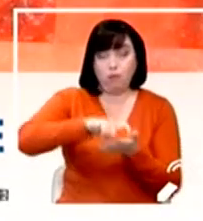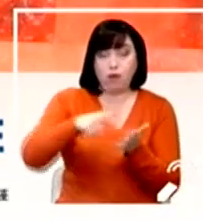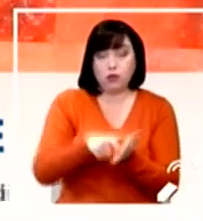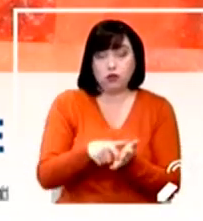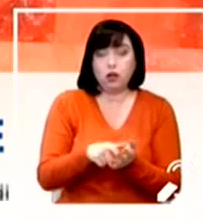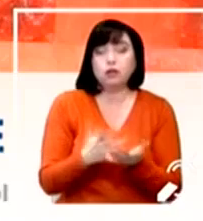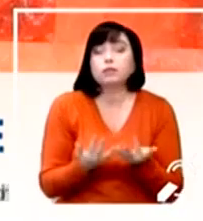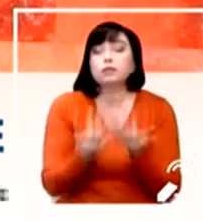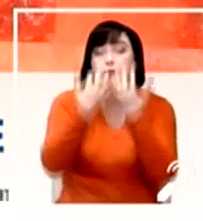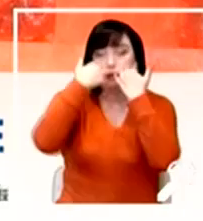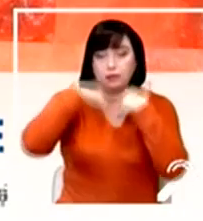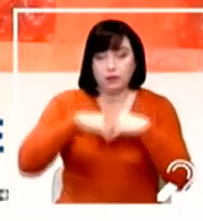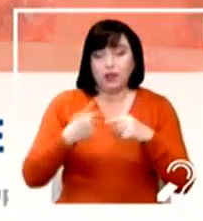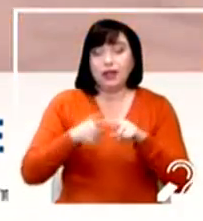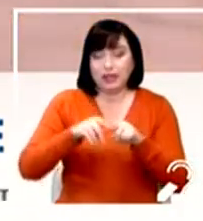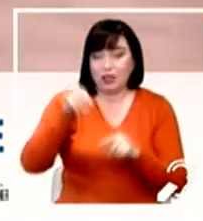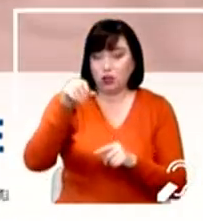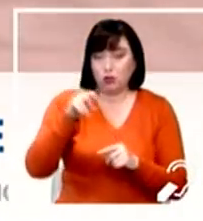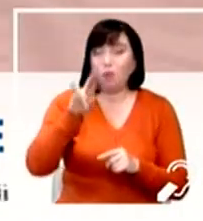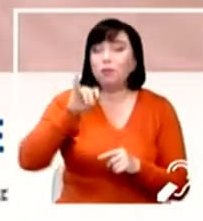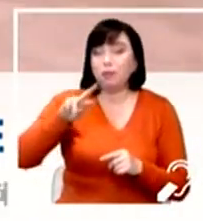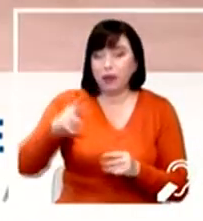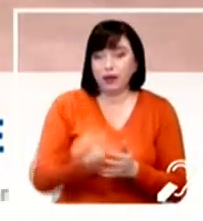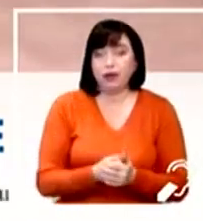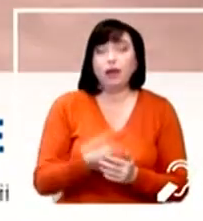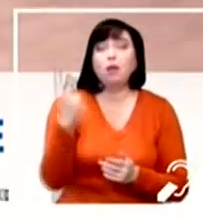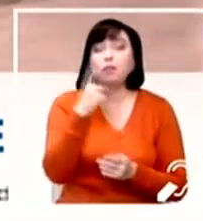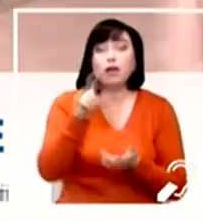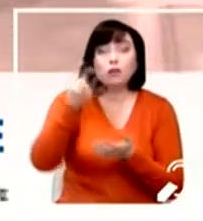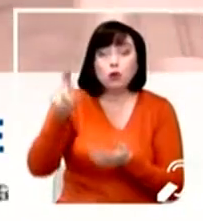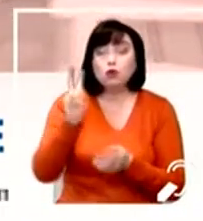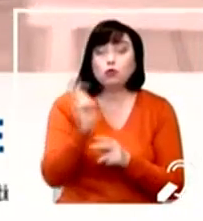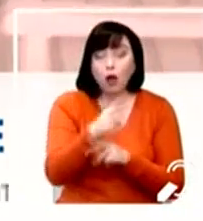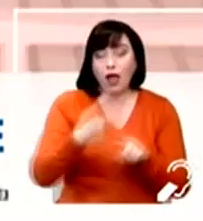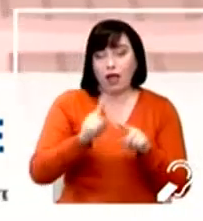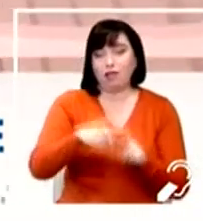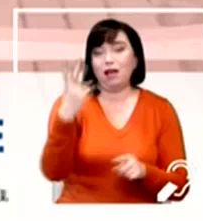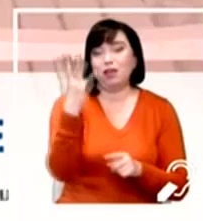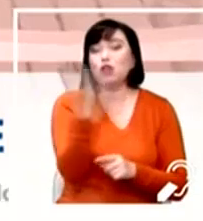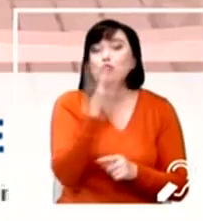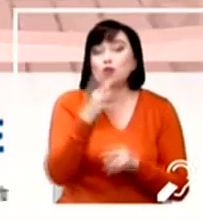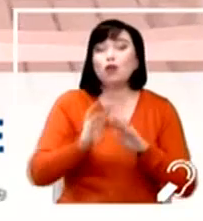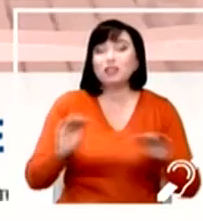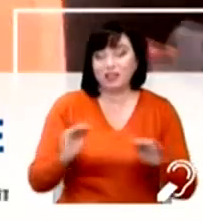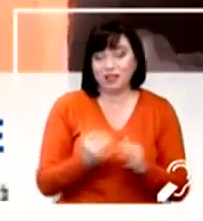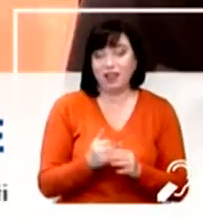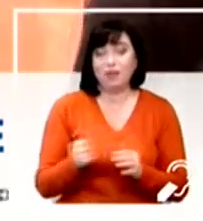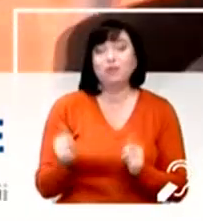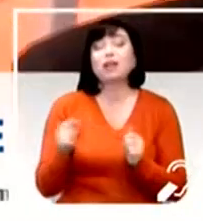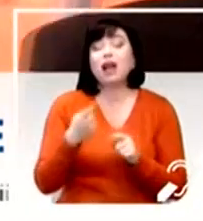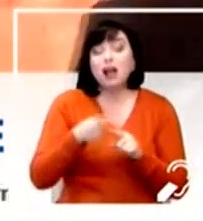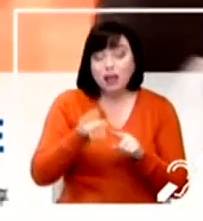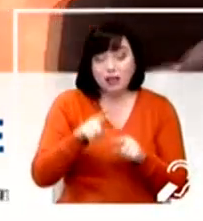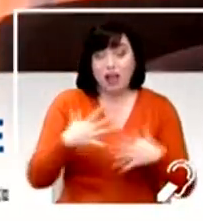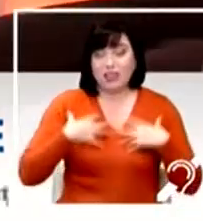încăpere, inhalează acest prafuleț de sare. Primii clienți ai salinei au fost chiar cei 3 copii ai familiei Stasiuc. Pe lângă doza